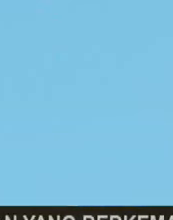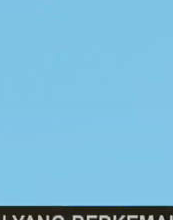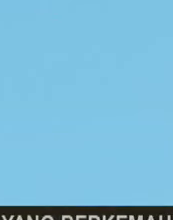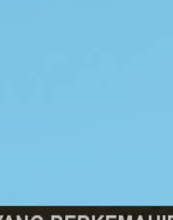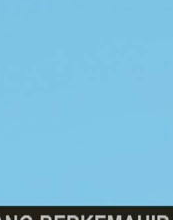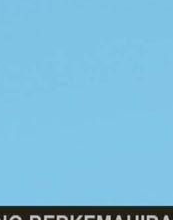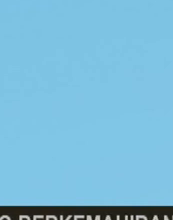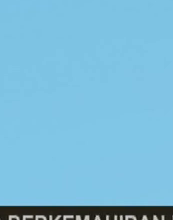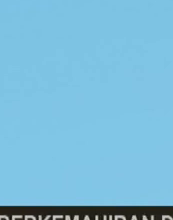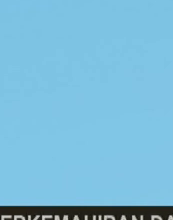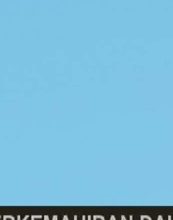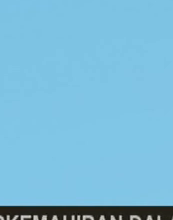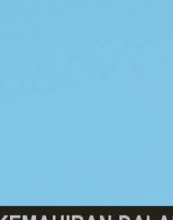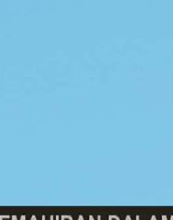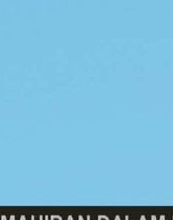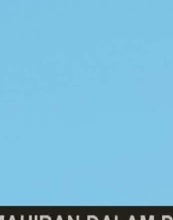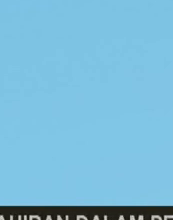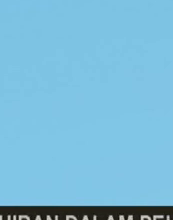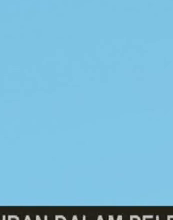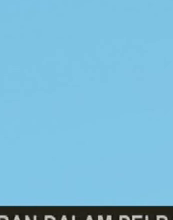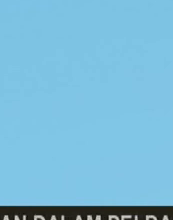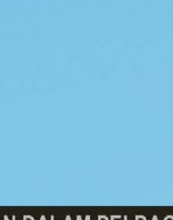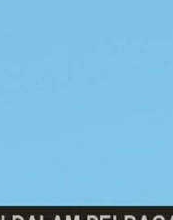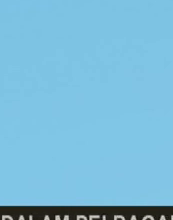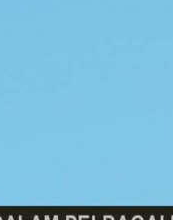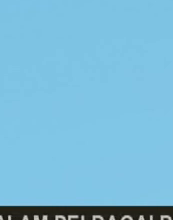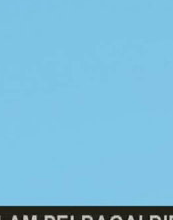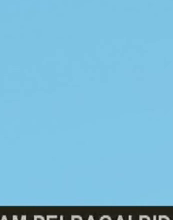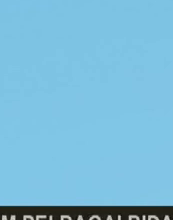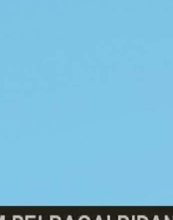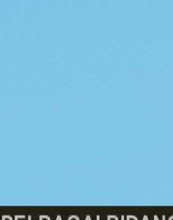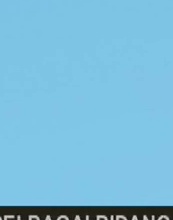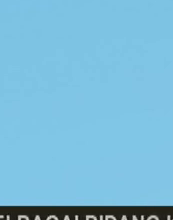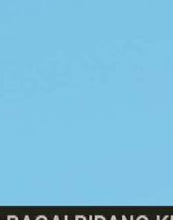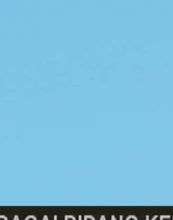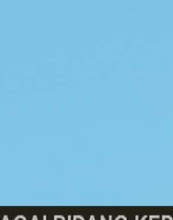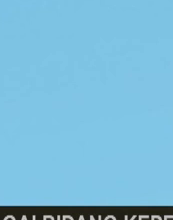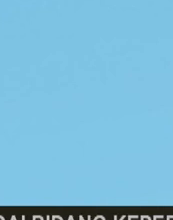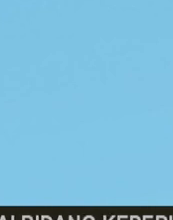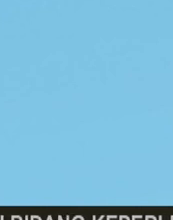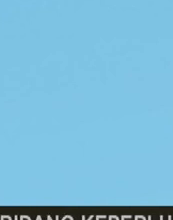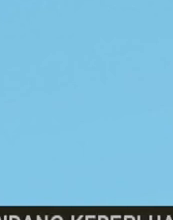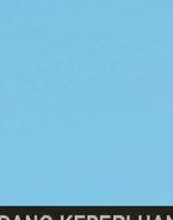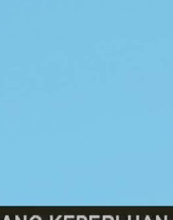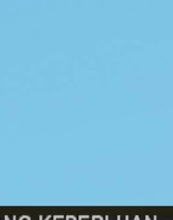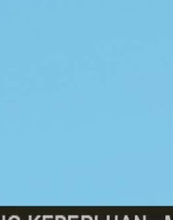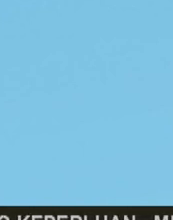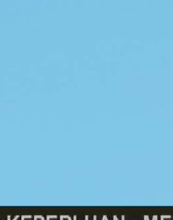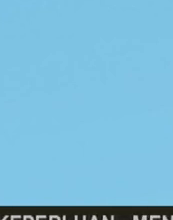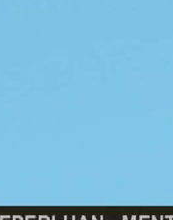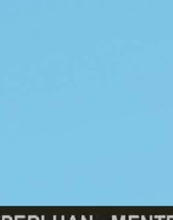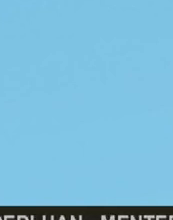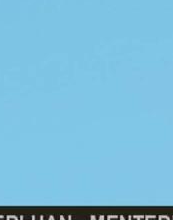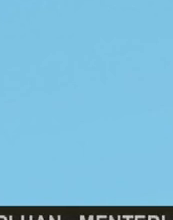April 2021 sebanyak 13 panggilan pagi kebakaran bangunan dengan anggaran kerugian sebanyak